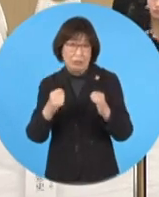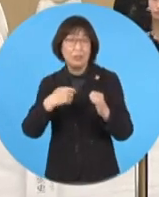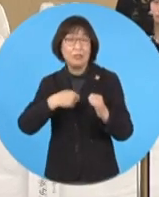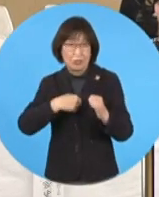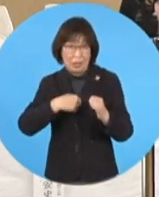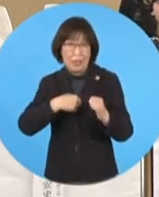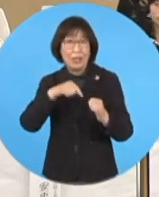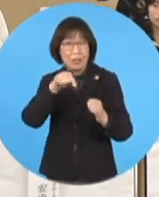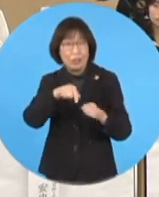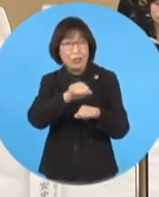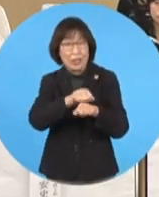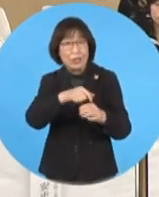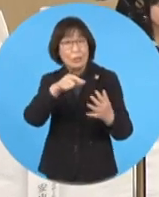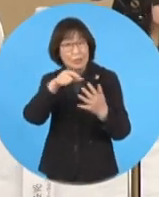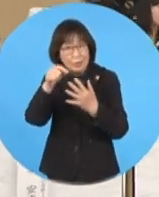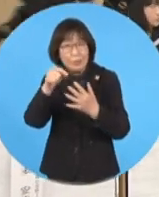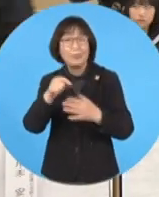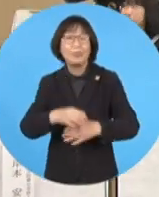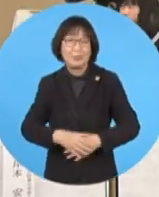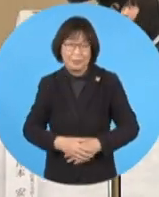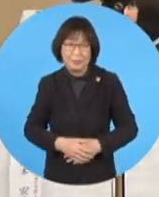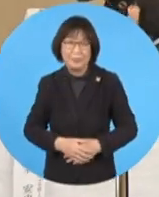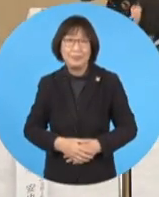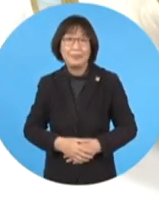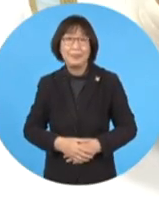るので鶴村先を使おうと。